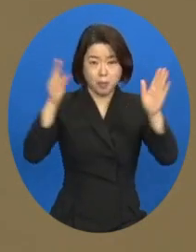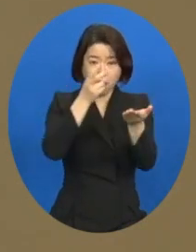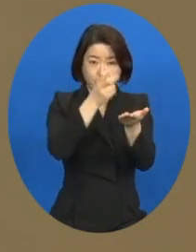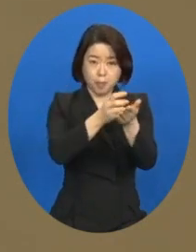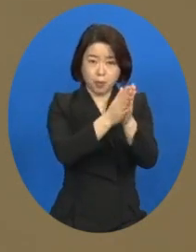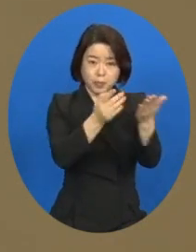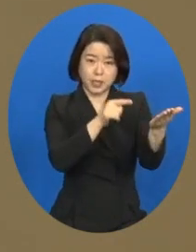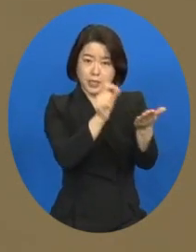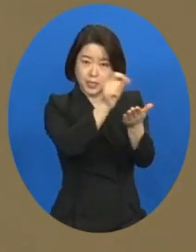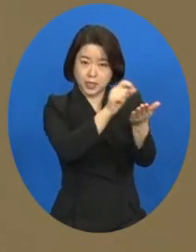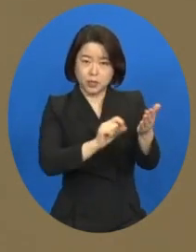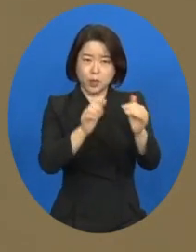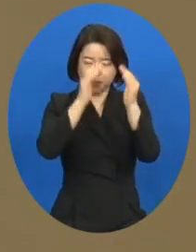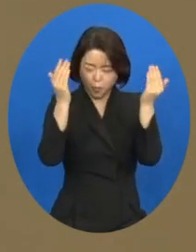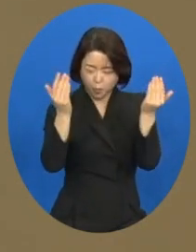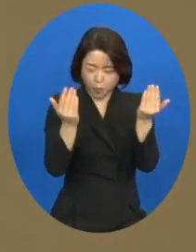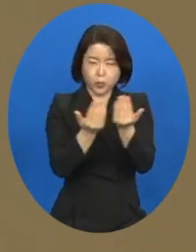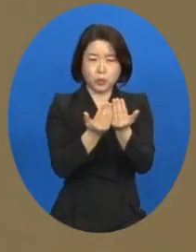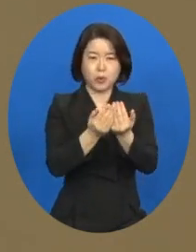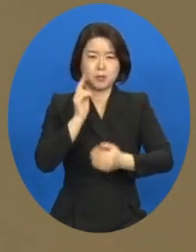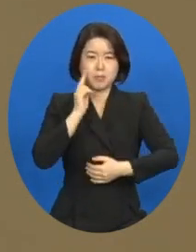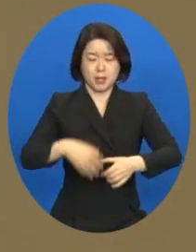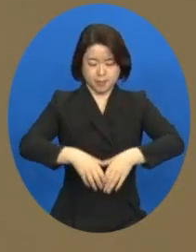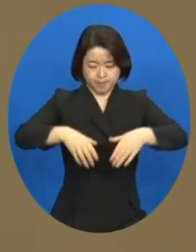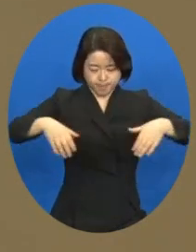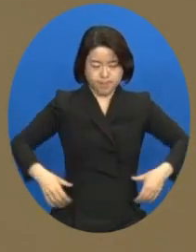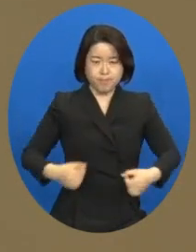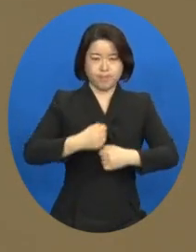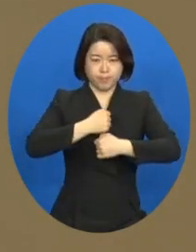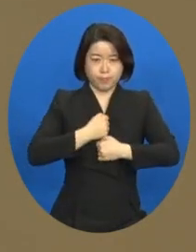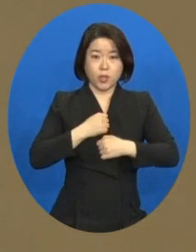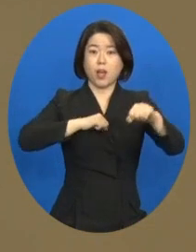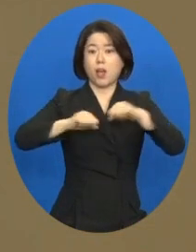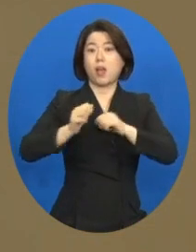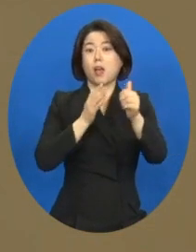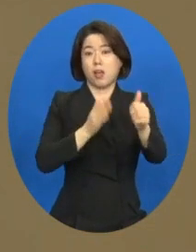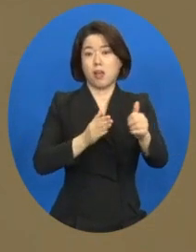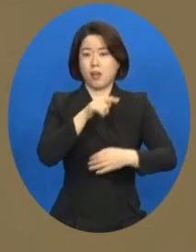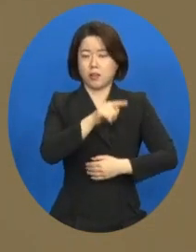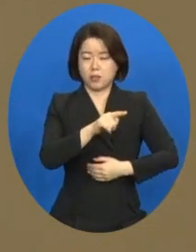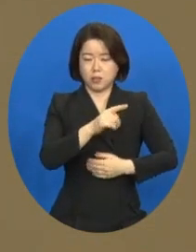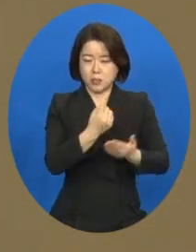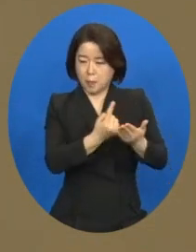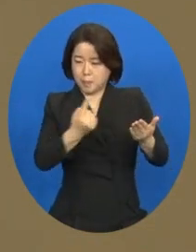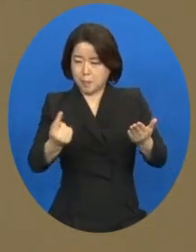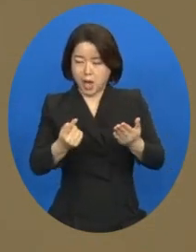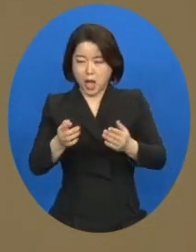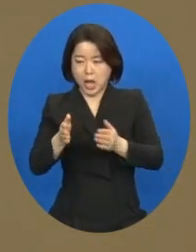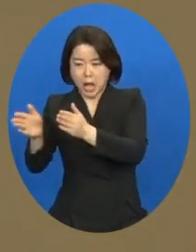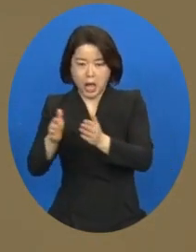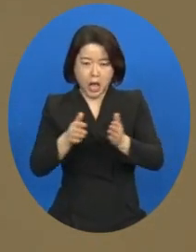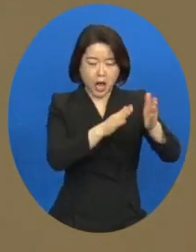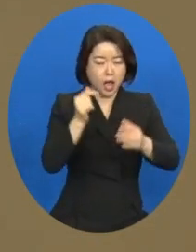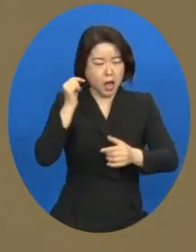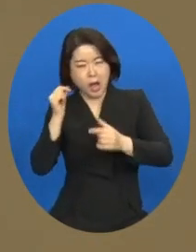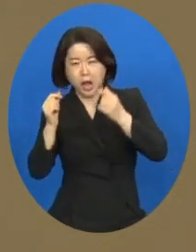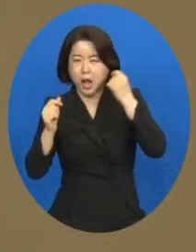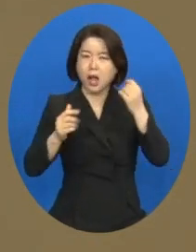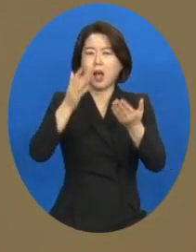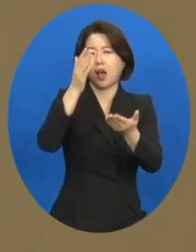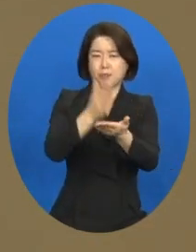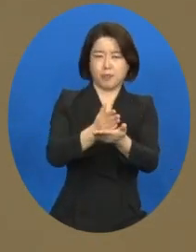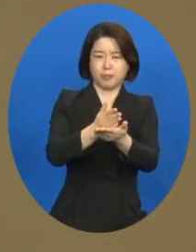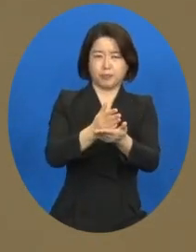율법책에 기록된 모든 것을 아주 담대하게 지키고 행하십시오. 그것을 벗어나 좌로나 우로나 치우치지